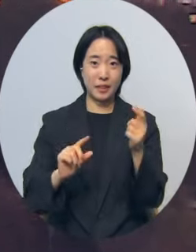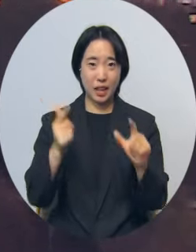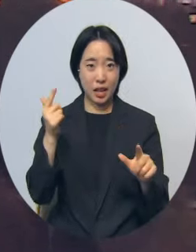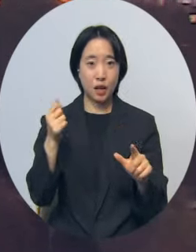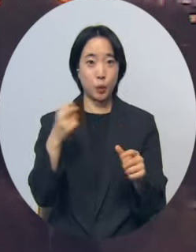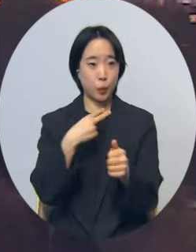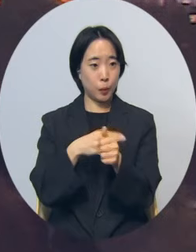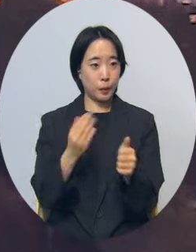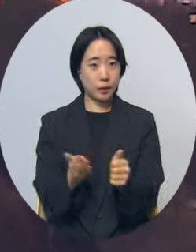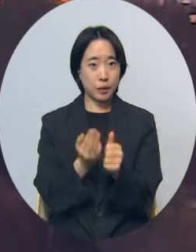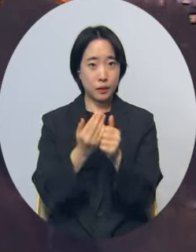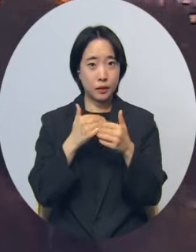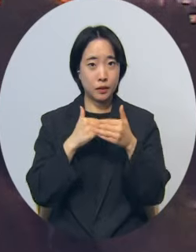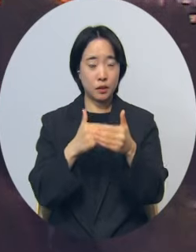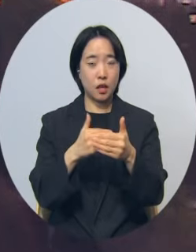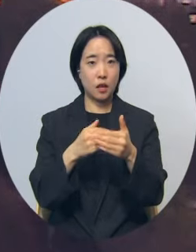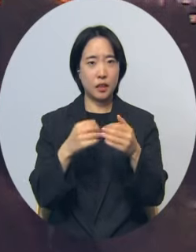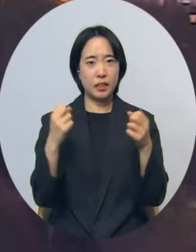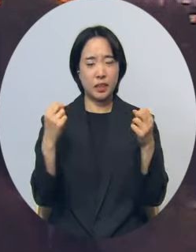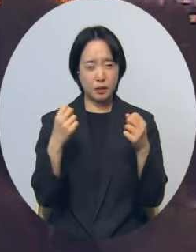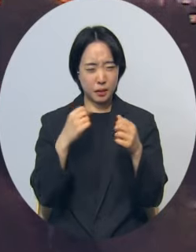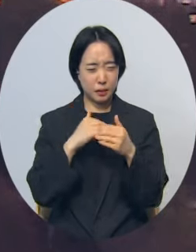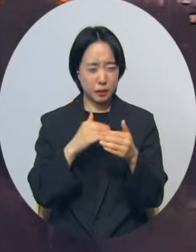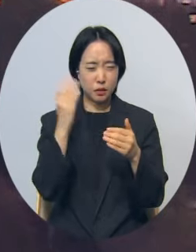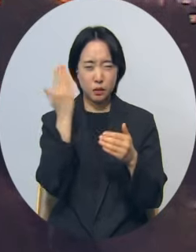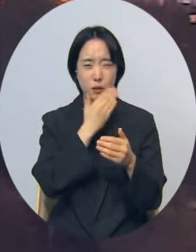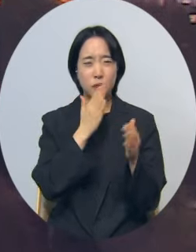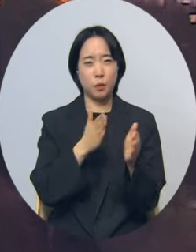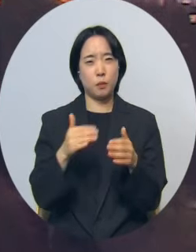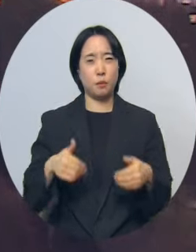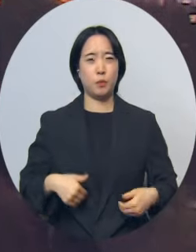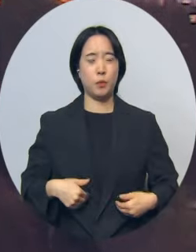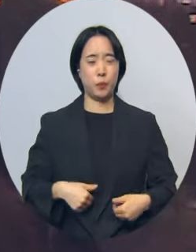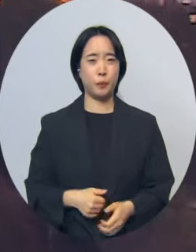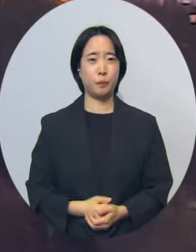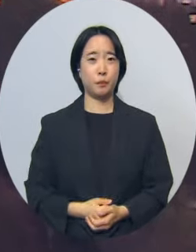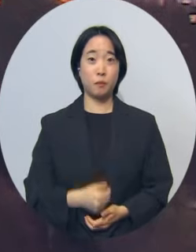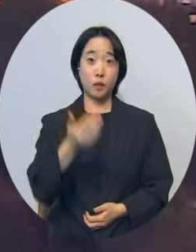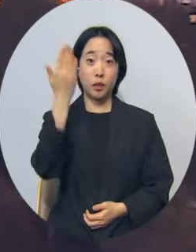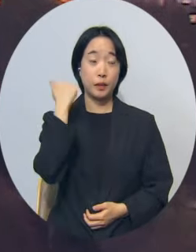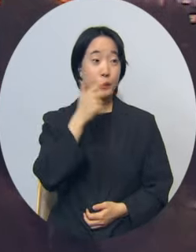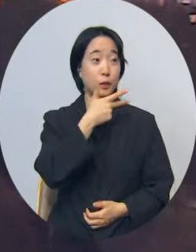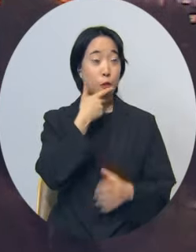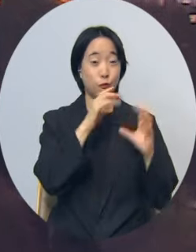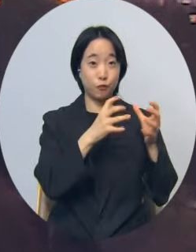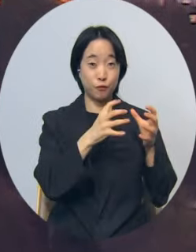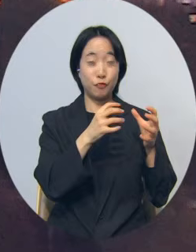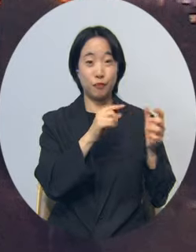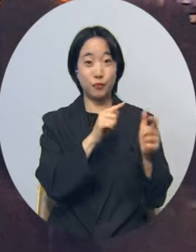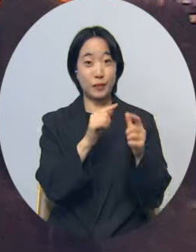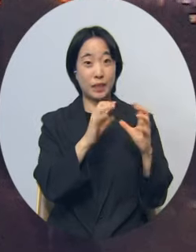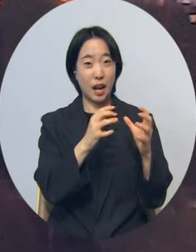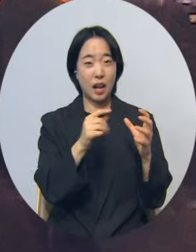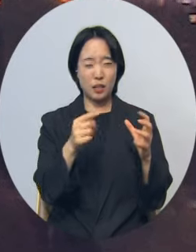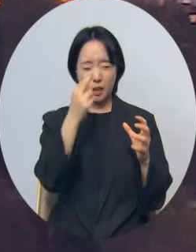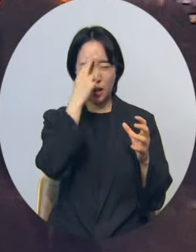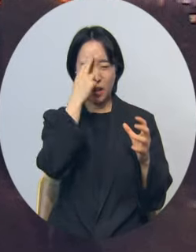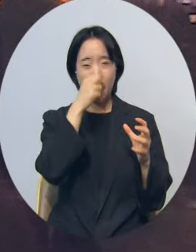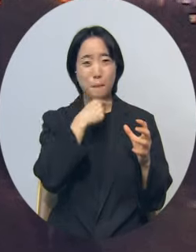일도 중요합니다. 영국과 덴마크 등 앞서 통합을 이룬 나라들도 바로 이 부분이 관건이었습니다.